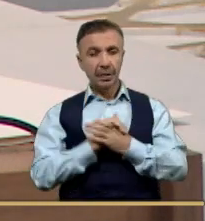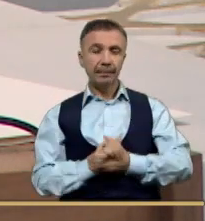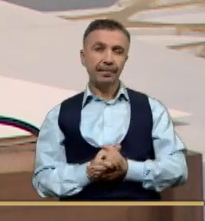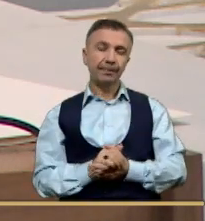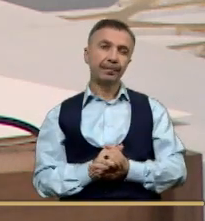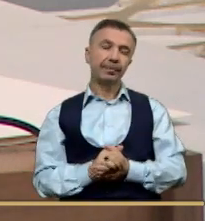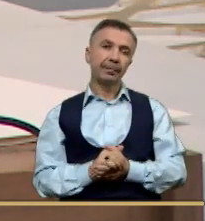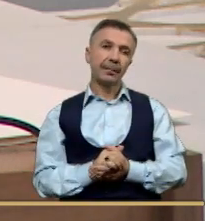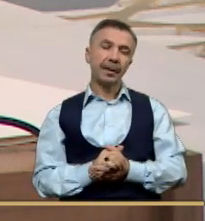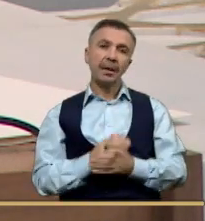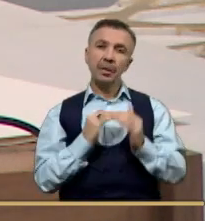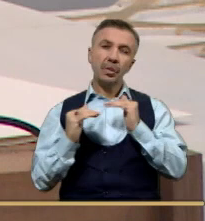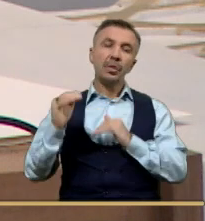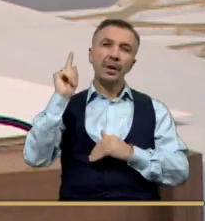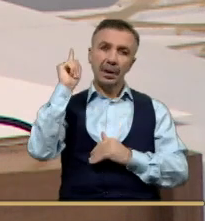Rabbul Alemin,